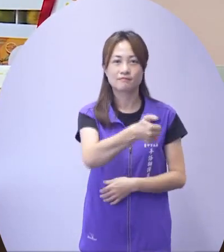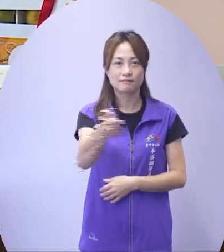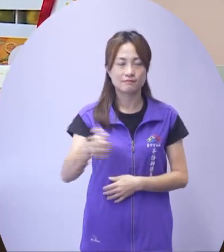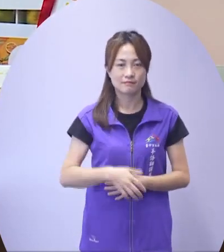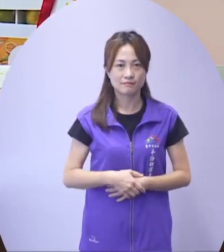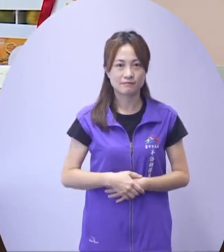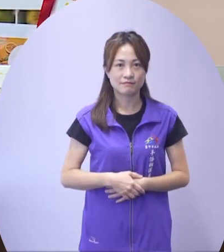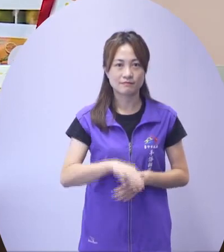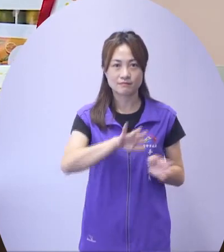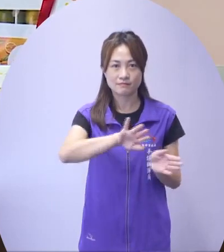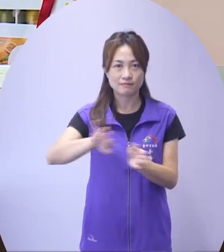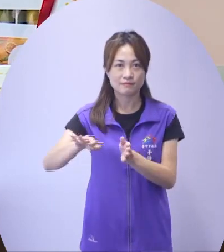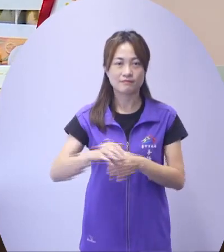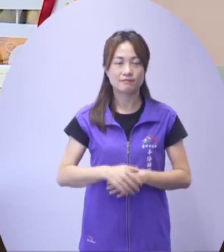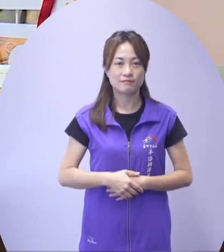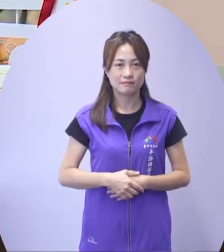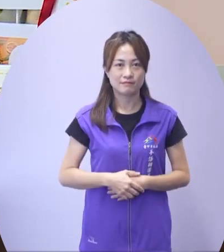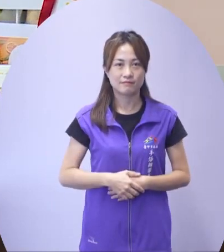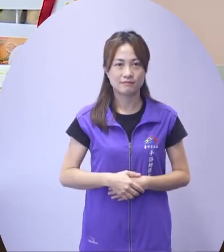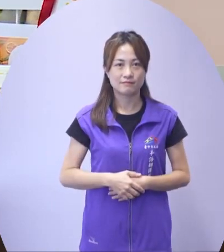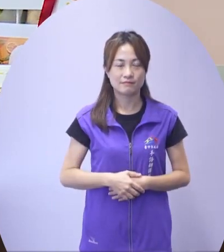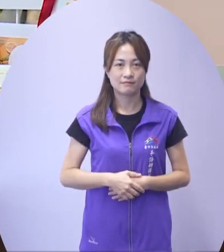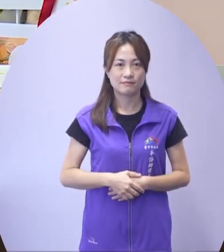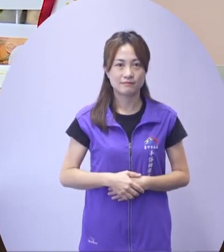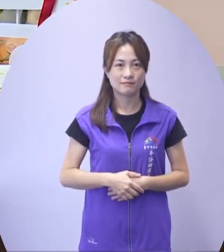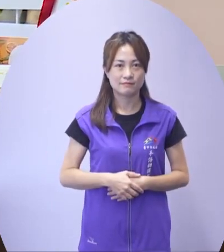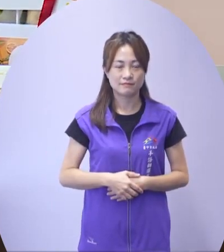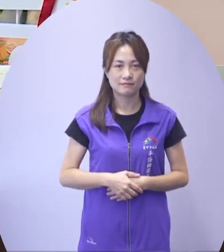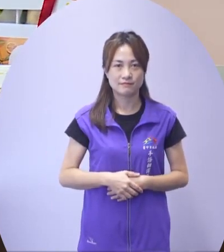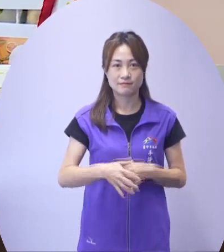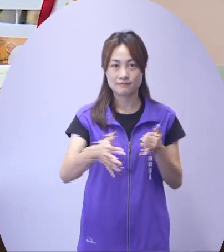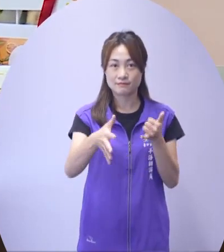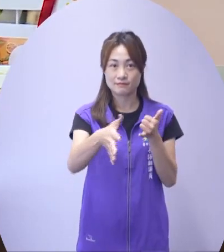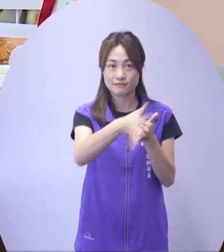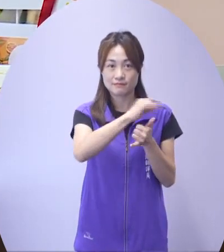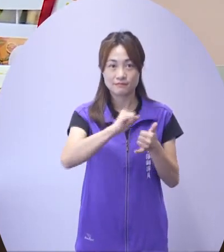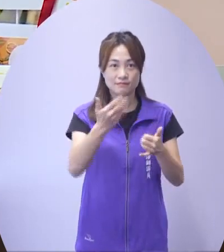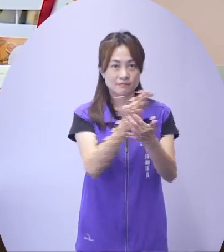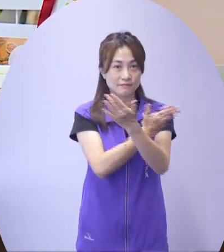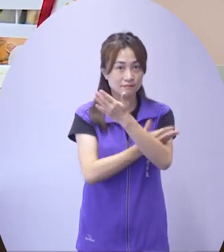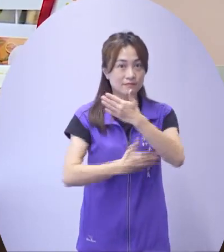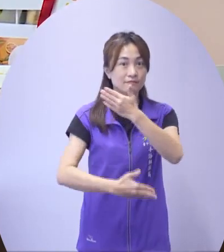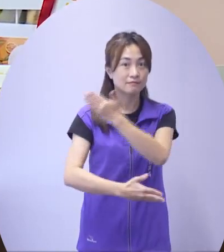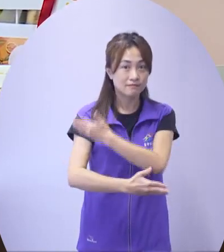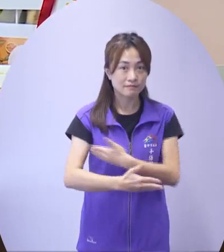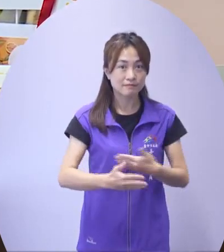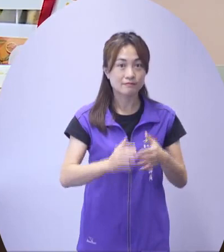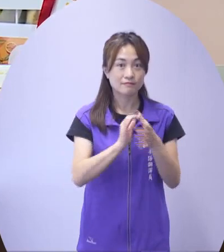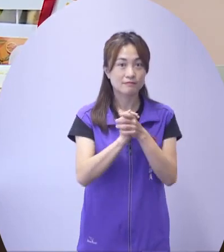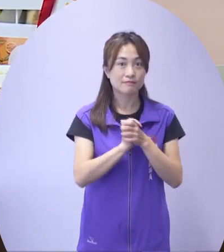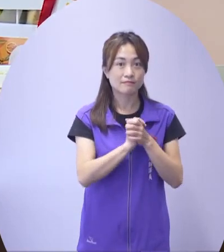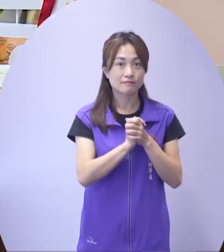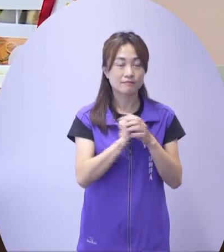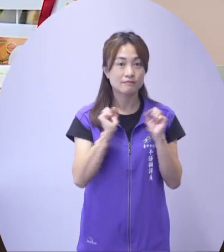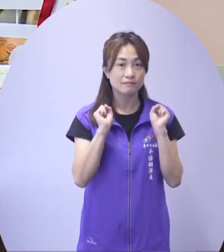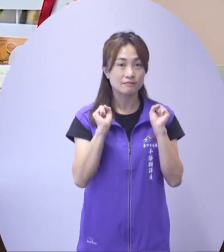还有一个是这个我们全国深藏哈，全国深藏